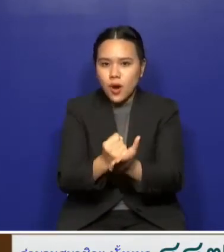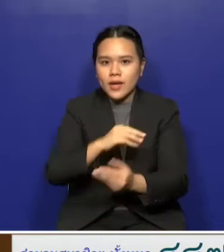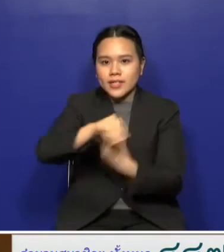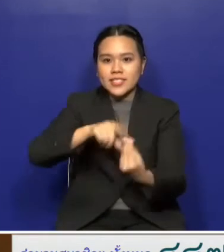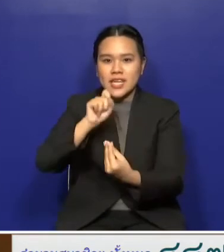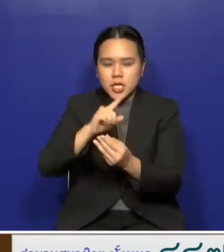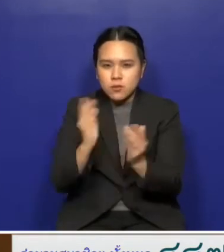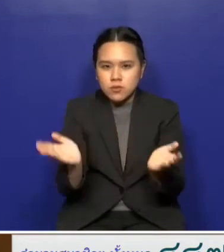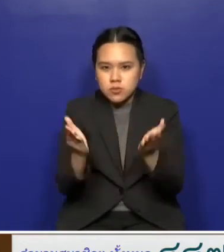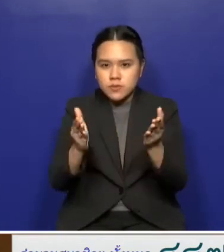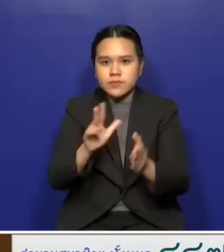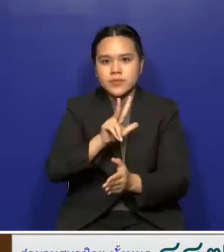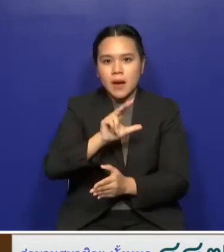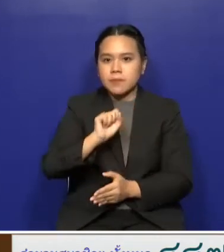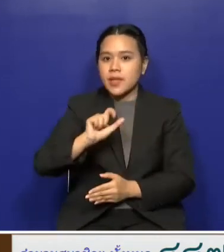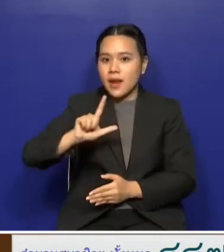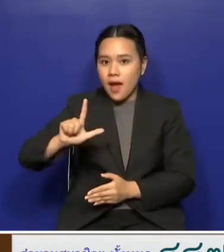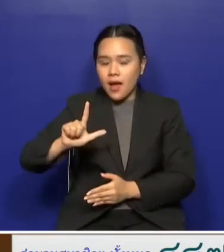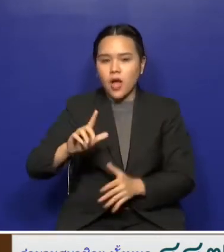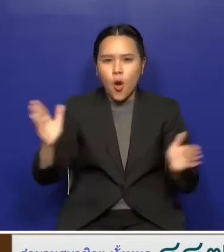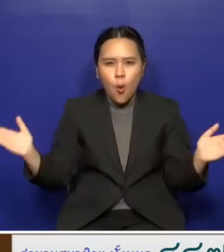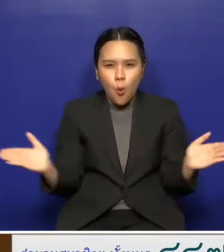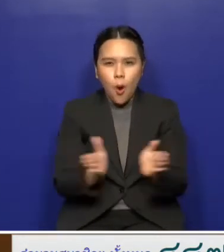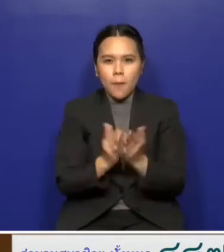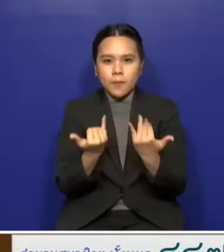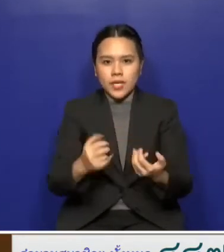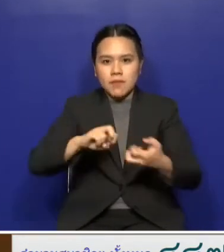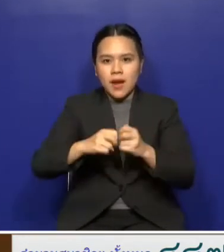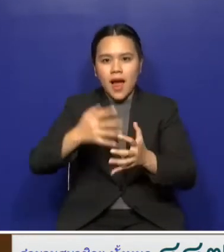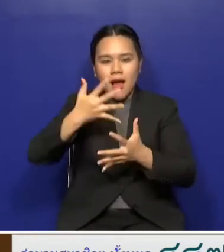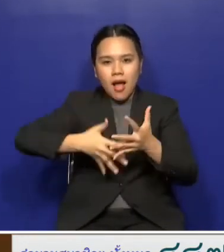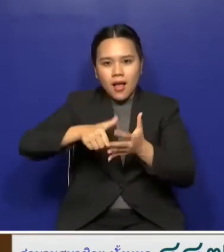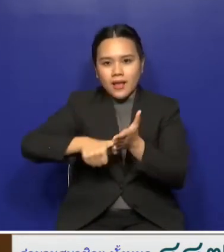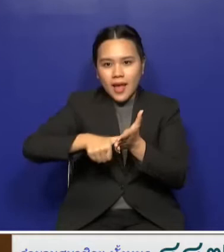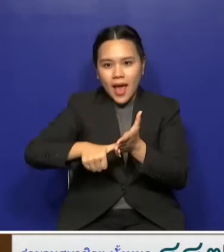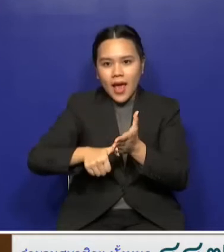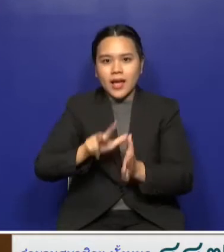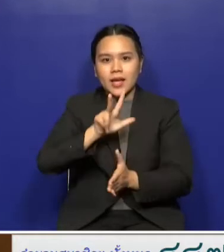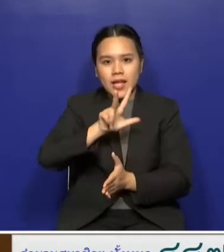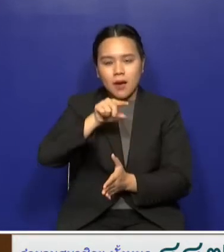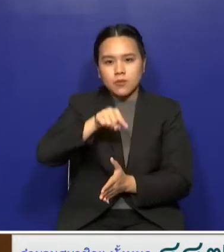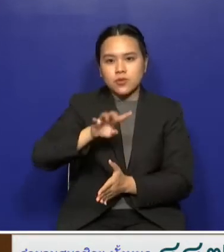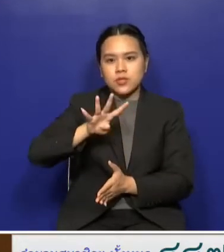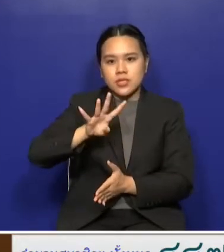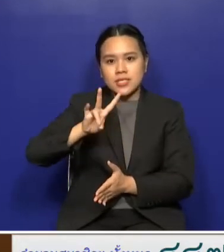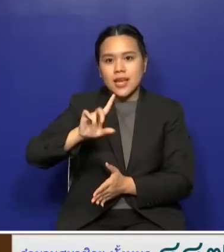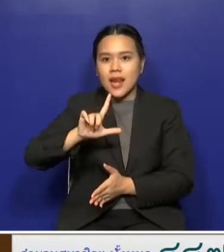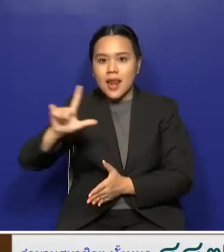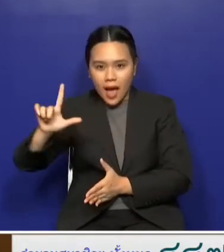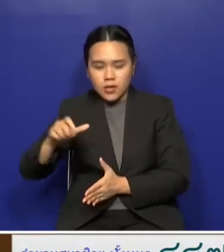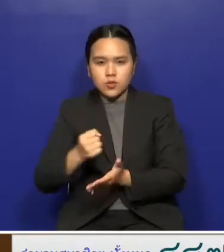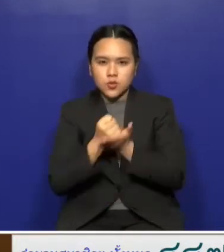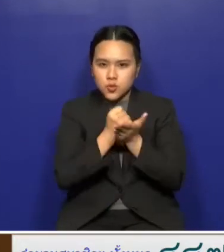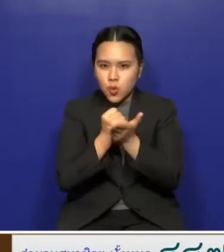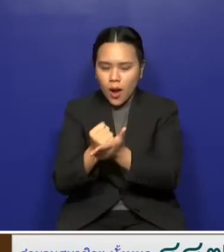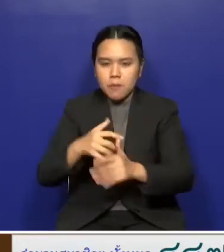าทรวมแล้วเรามีเงินในการแก้ปัญหาครั้งนี้ 4.7 แสนล้านบาทในการต่อสู้กับปัญหา